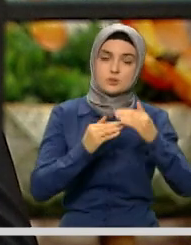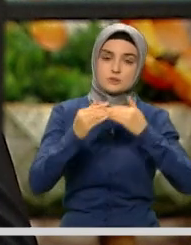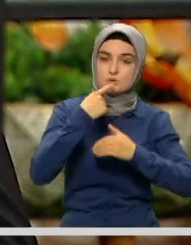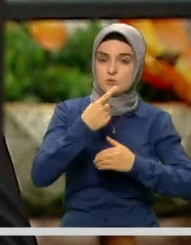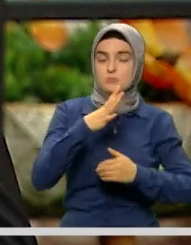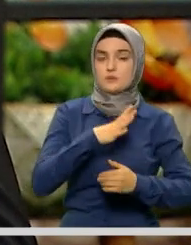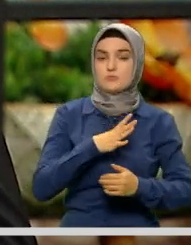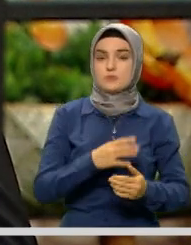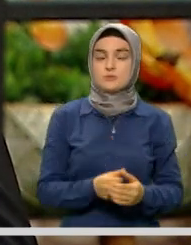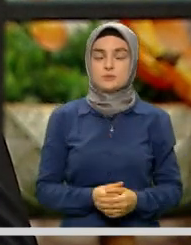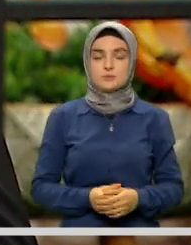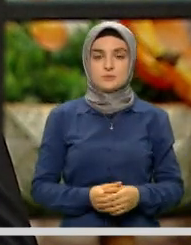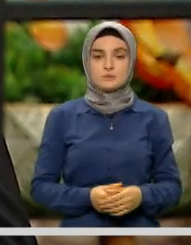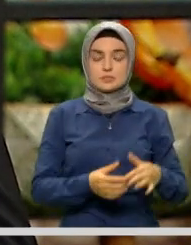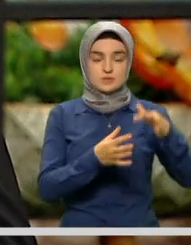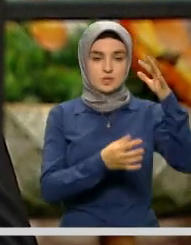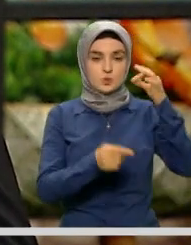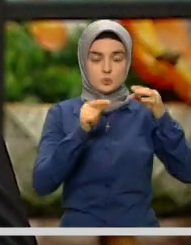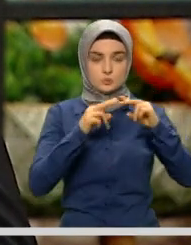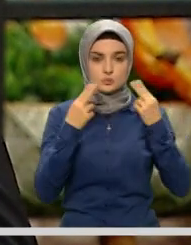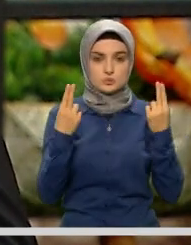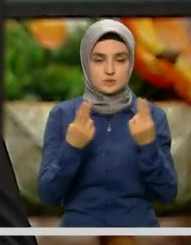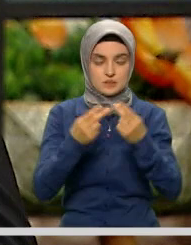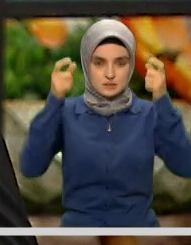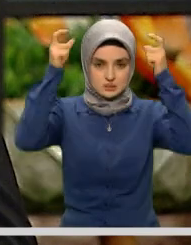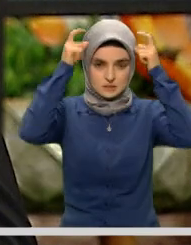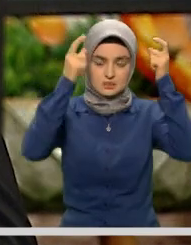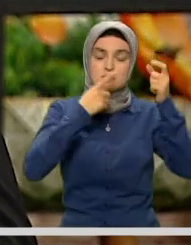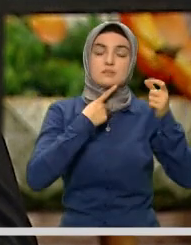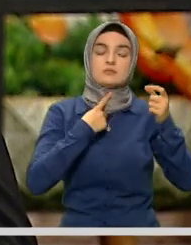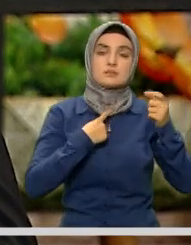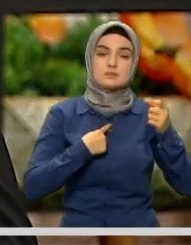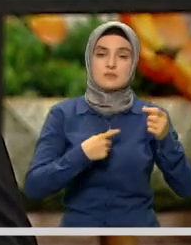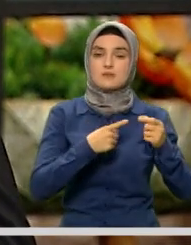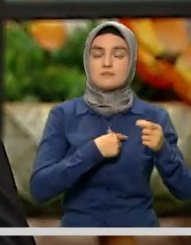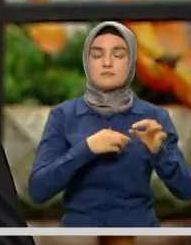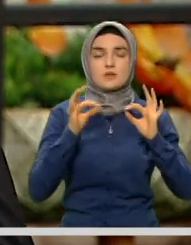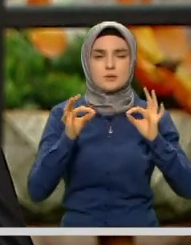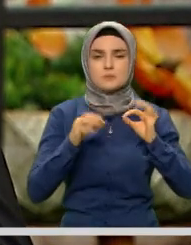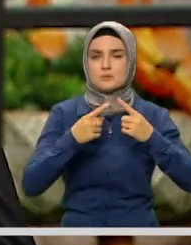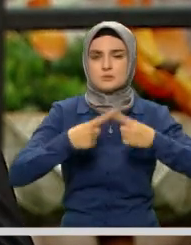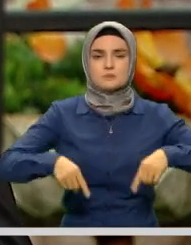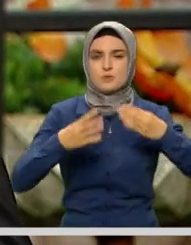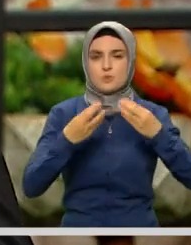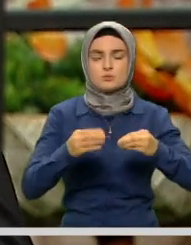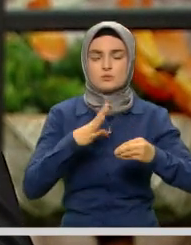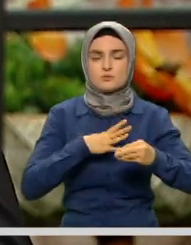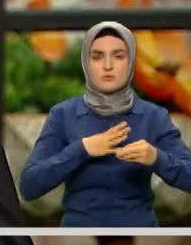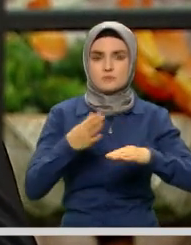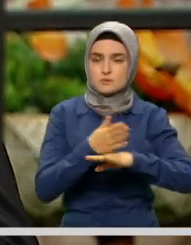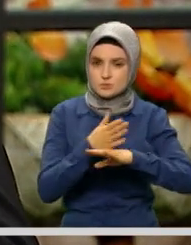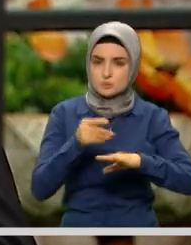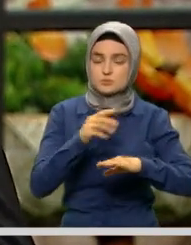Yani nihayetinde insanoğlu bu dünyada şeytanla, nefisle sürekli imtihan halinde, malla, mülkle, acılarla,